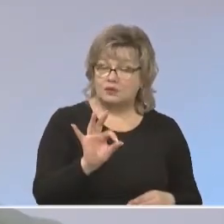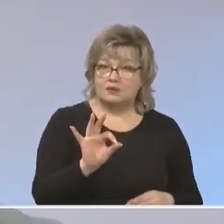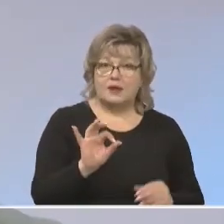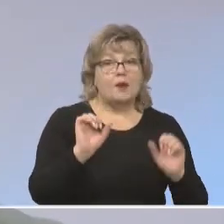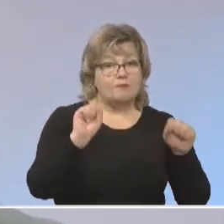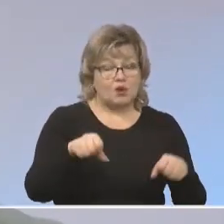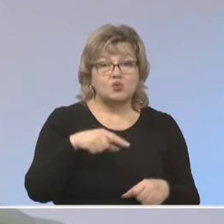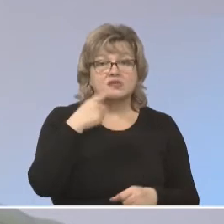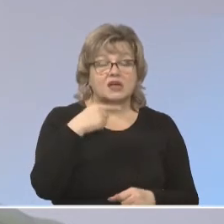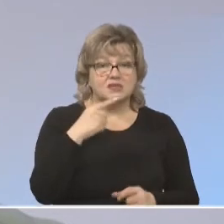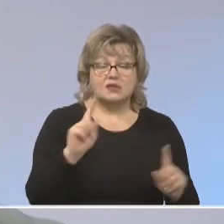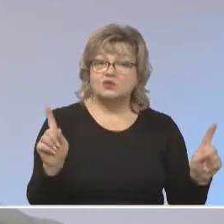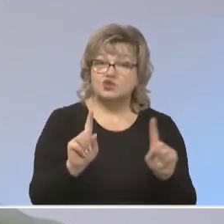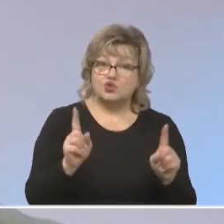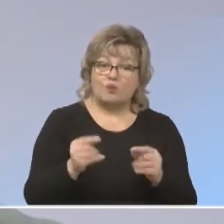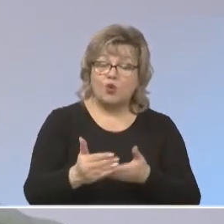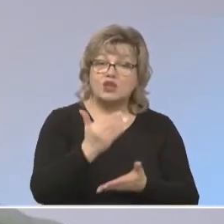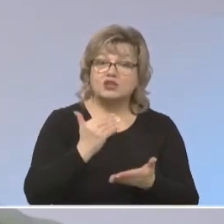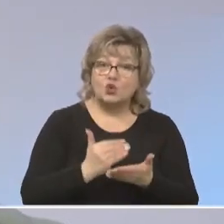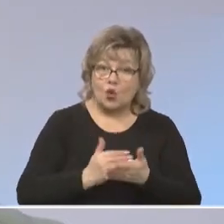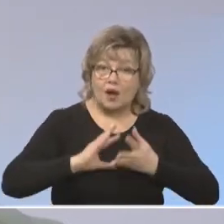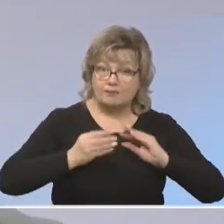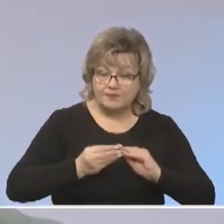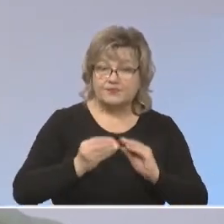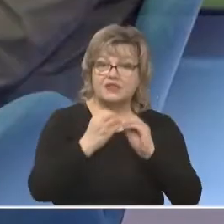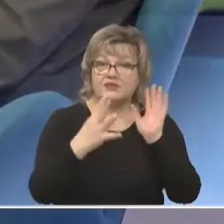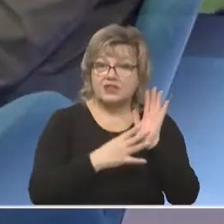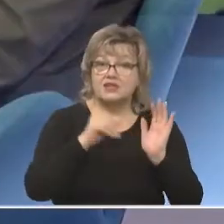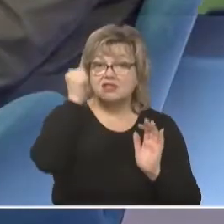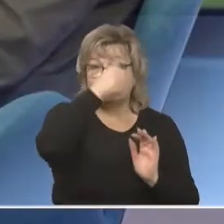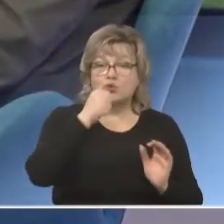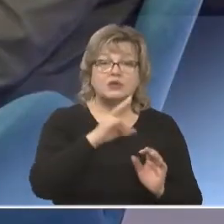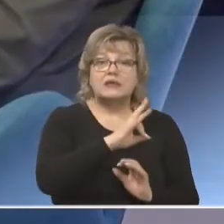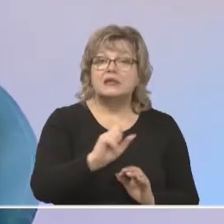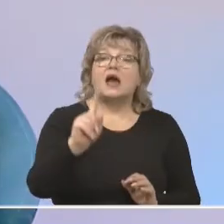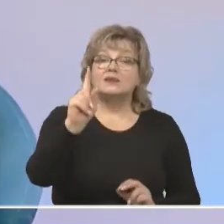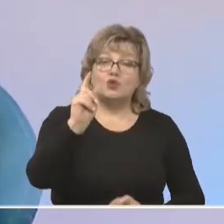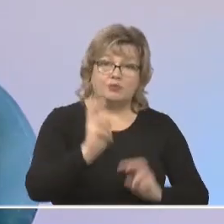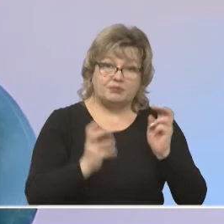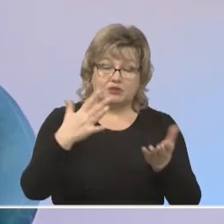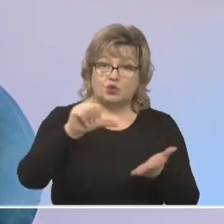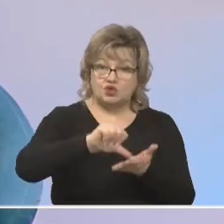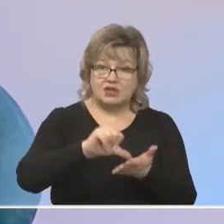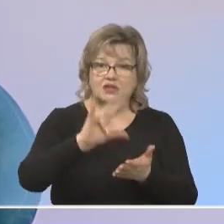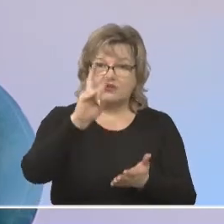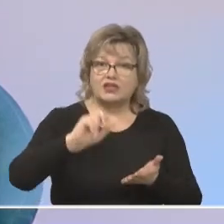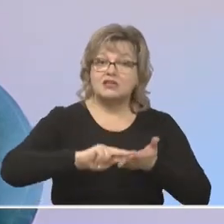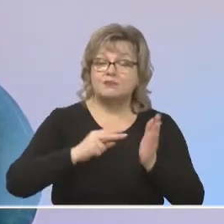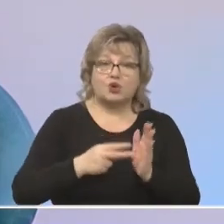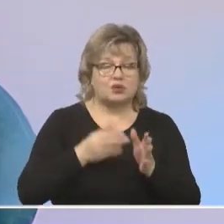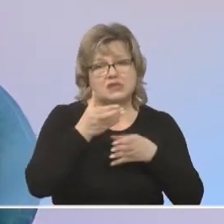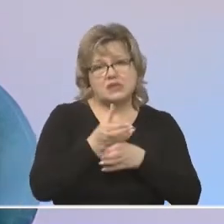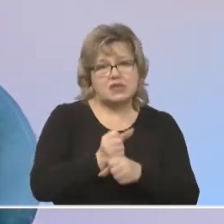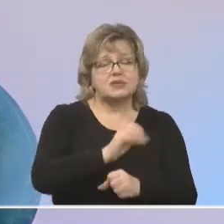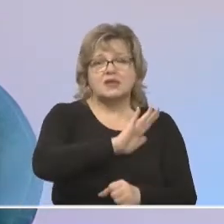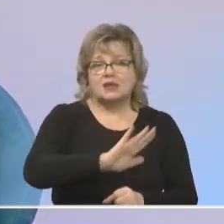могу сказать, что вот по итогам 2019 года ни одно предприятие, которое участвовало в национальном проекте, не сократило ни